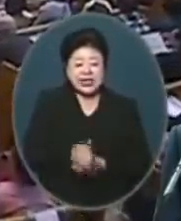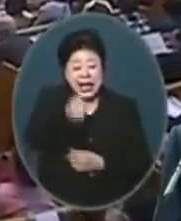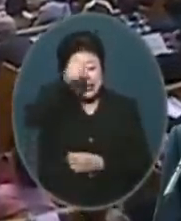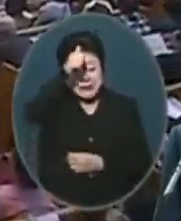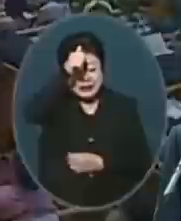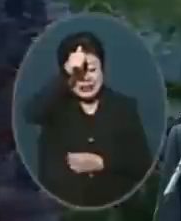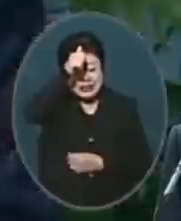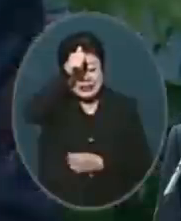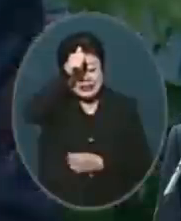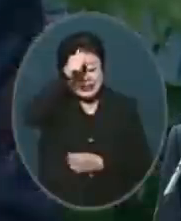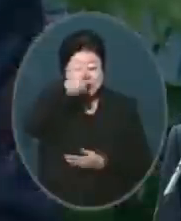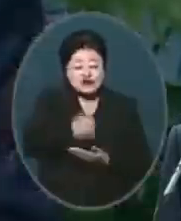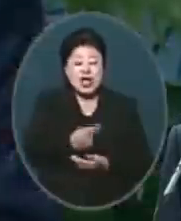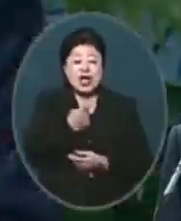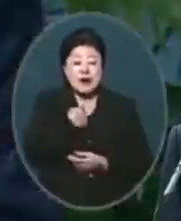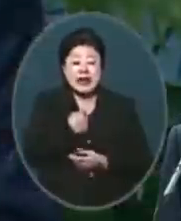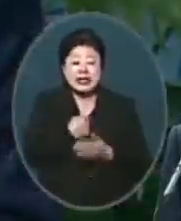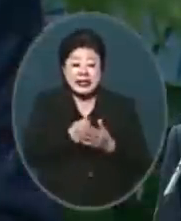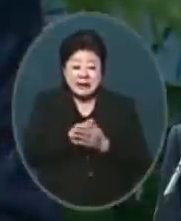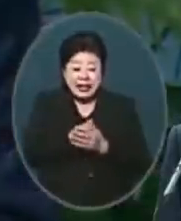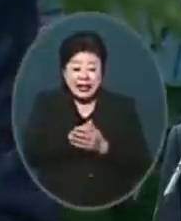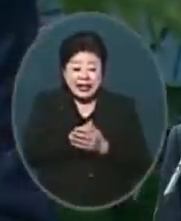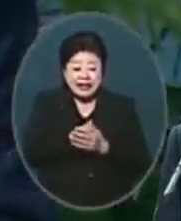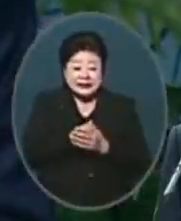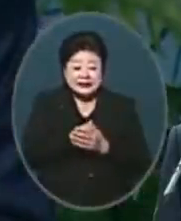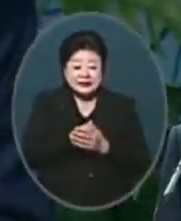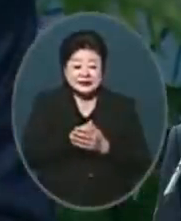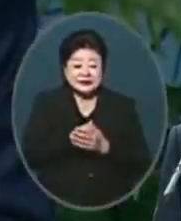아담이 범죄하고 난 다음에